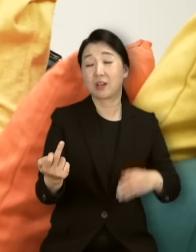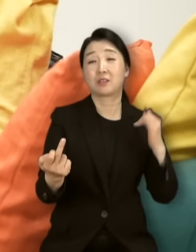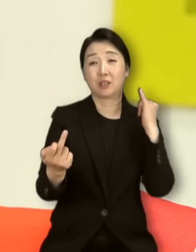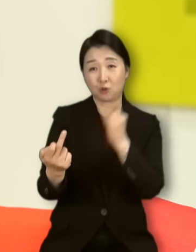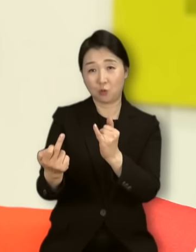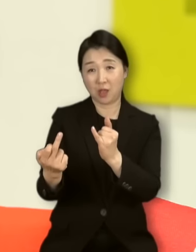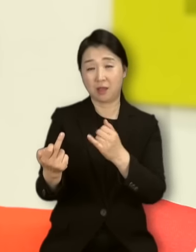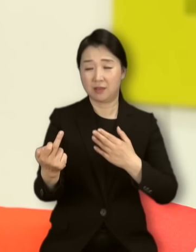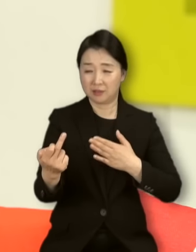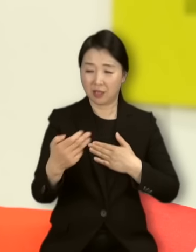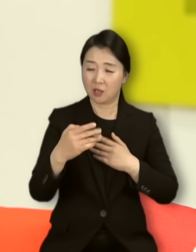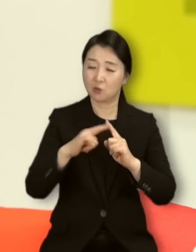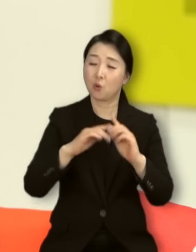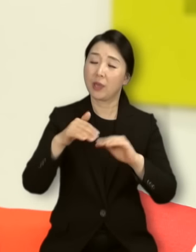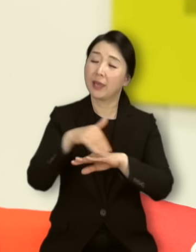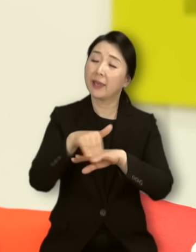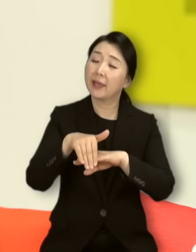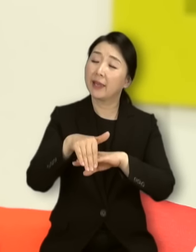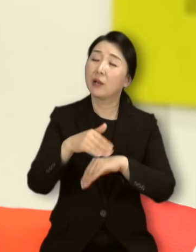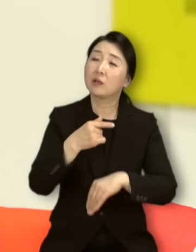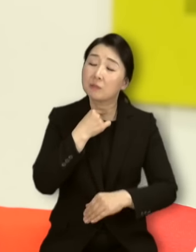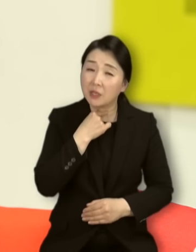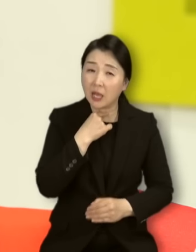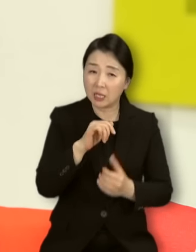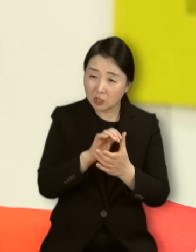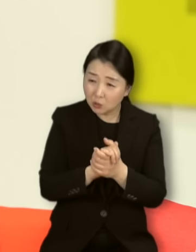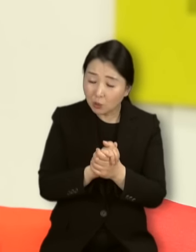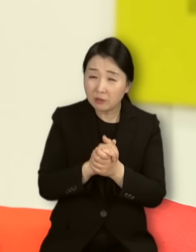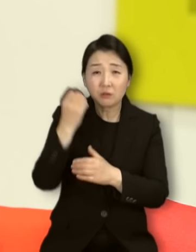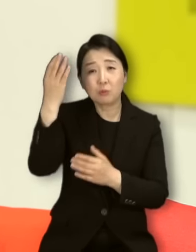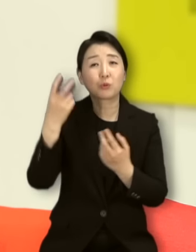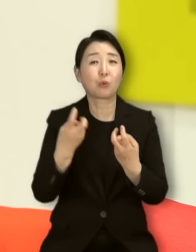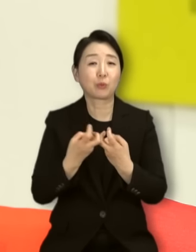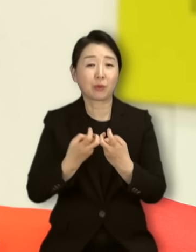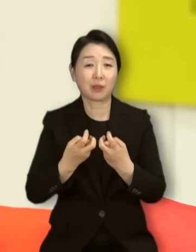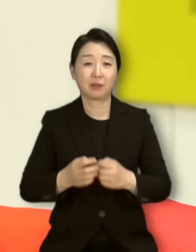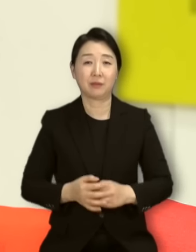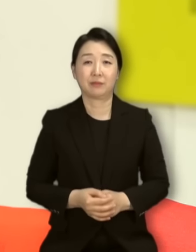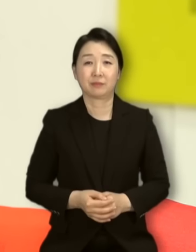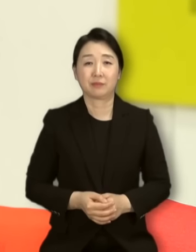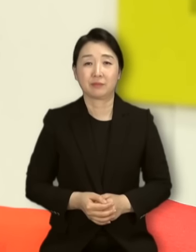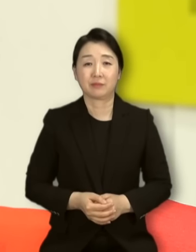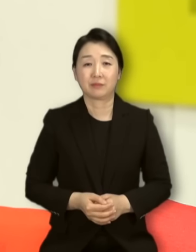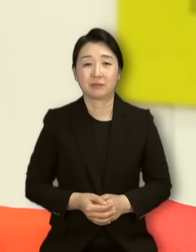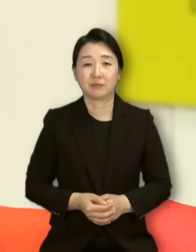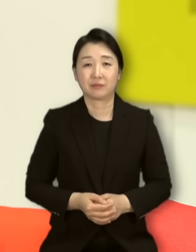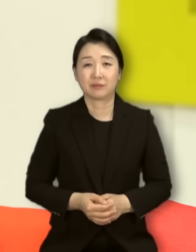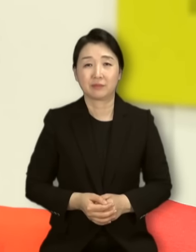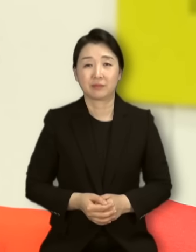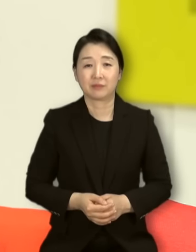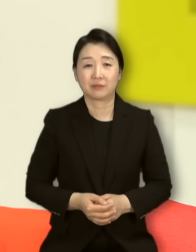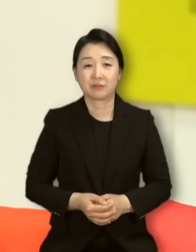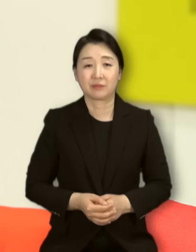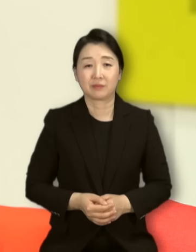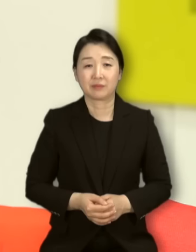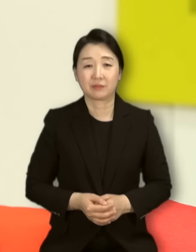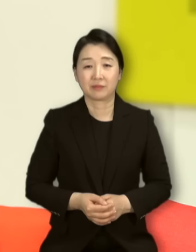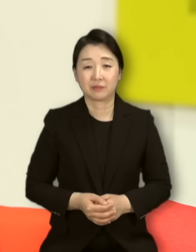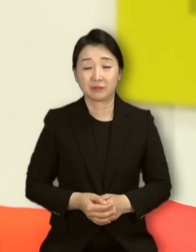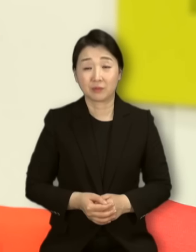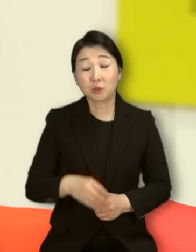했어요 형이 교회를 정말가 보고 싶은데 기도하는 걸 까먹었어 형 어떻게 해야 되니 예 그랬어요